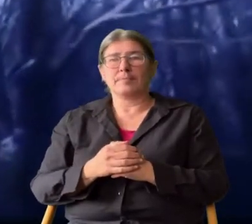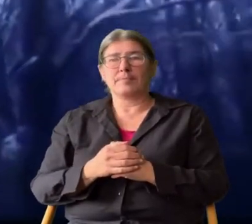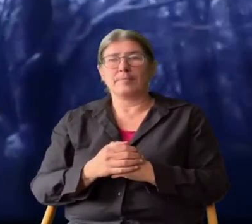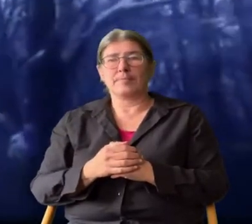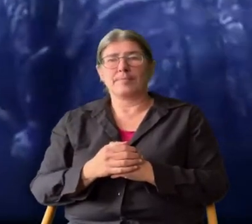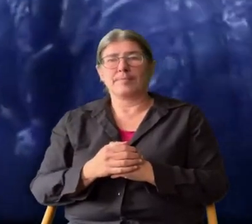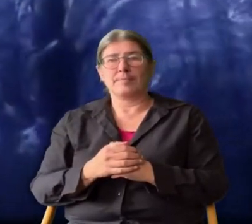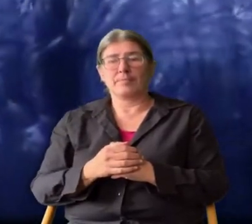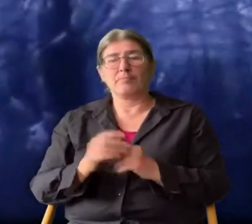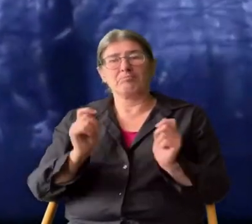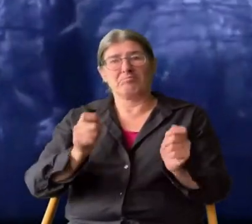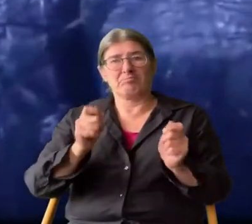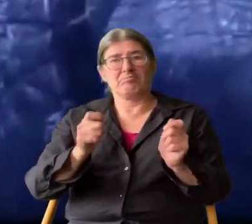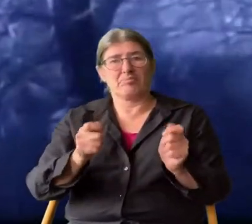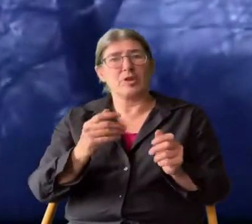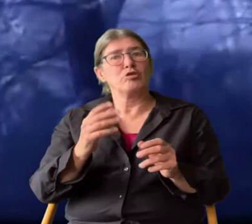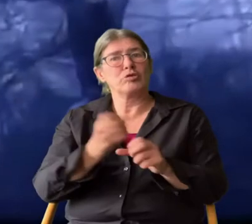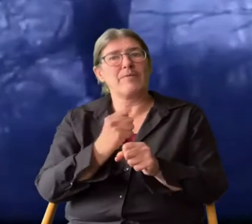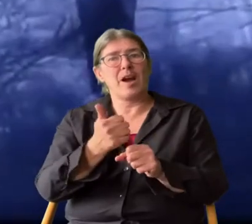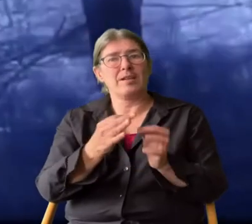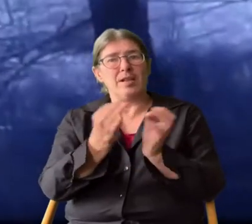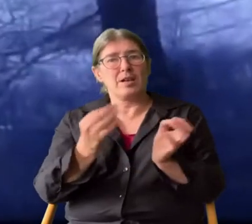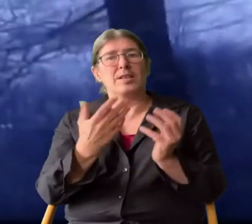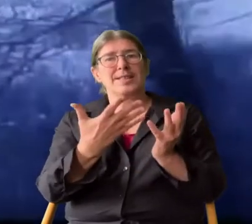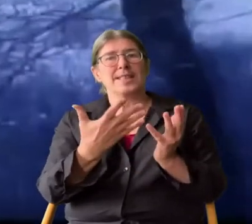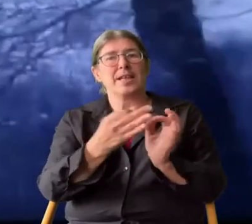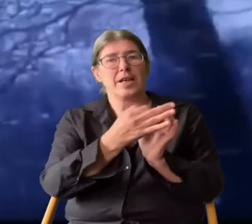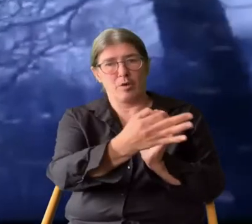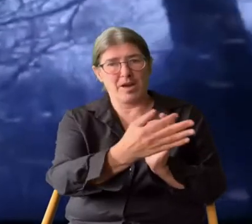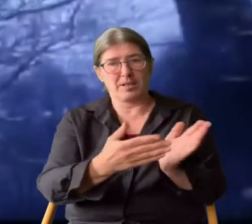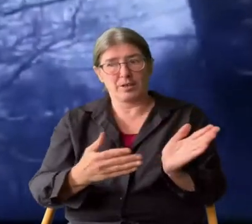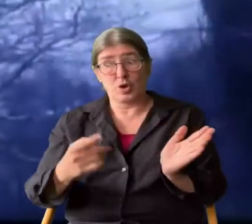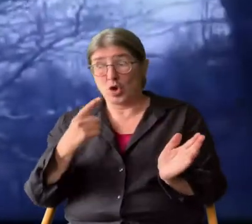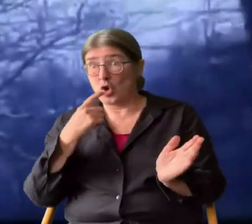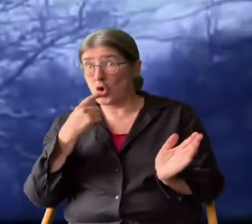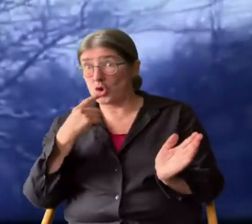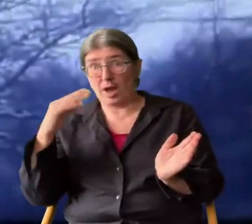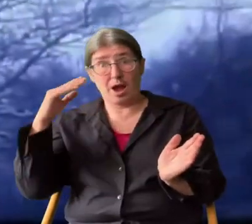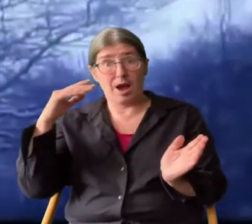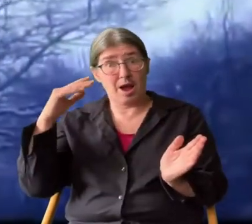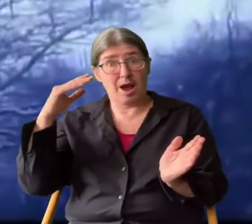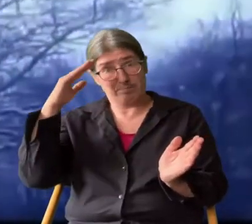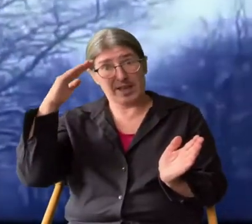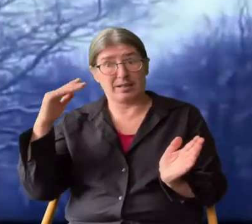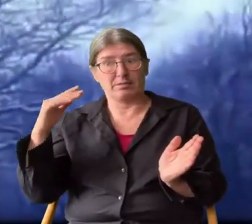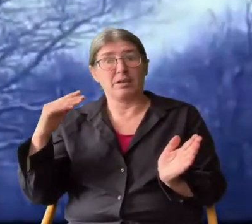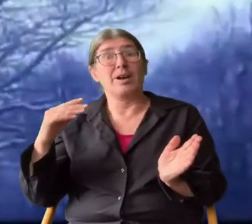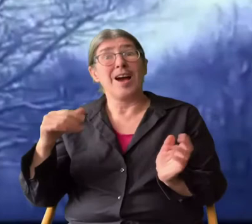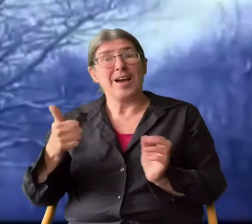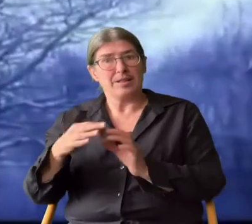Ein Treck schafft im Schnitt 10 Kilometer am Tag. Die Spitzen der Roten Armee